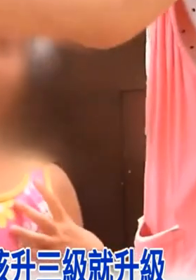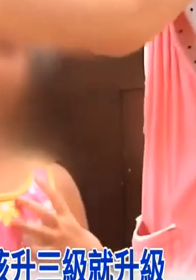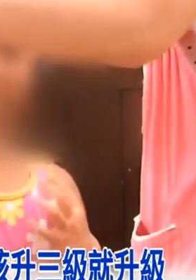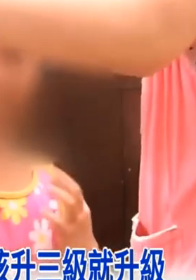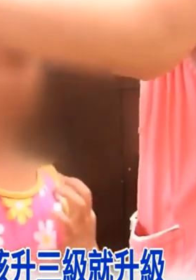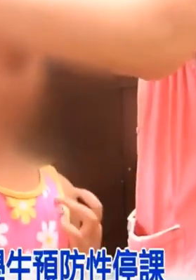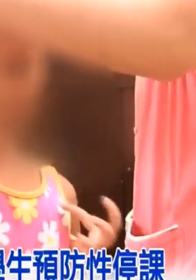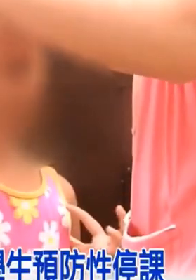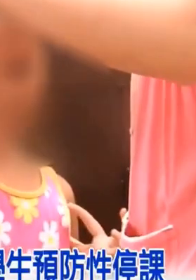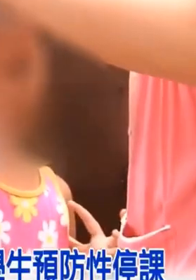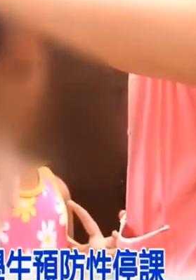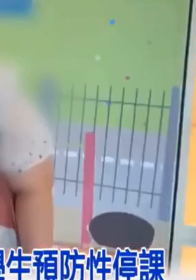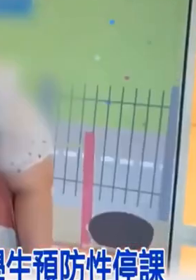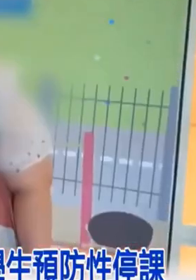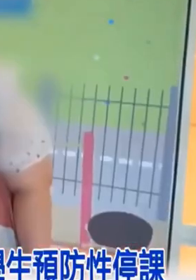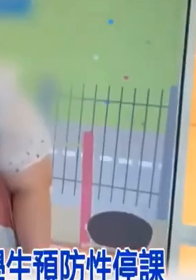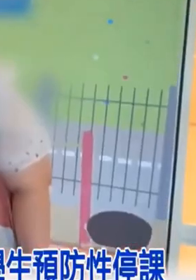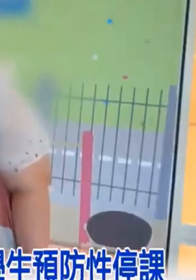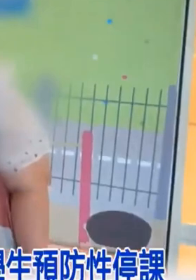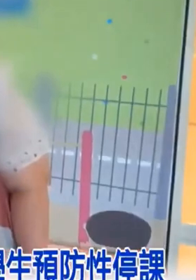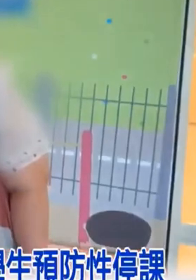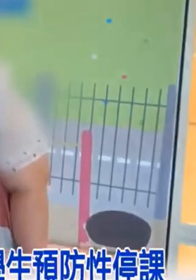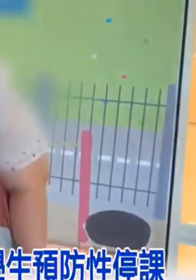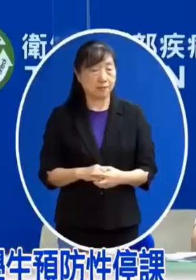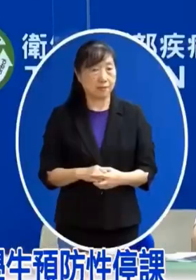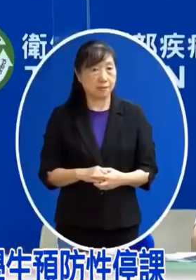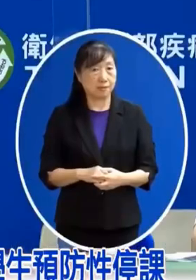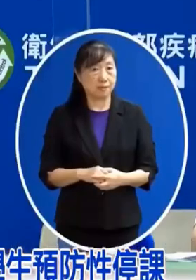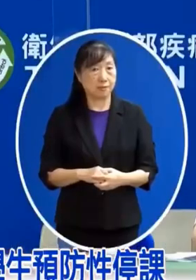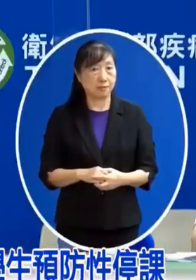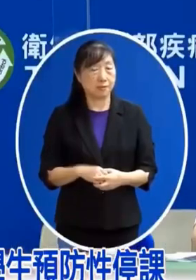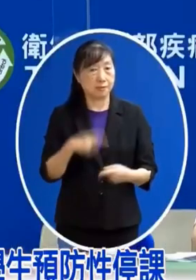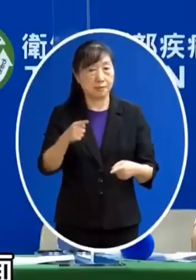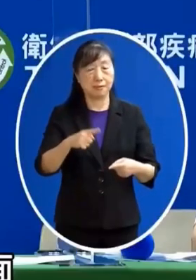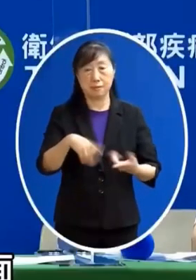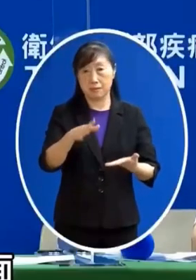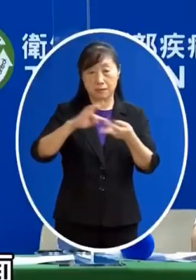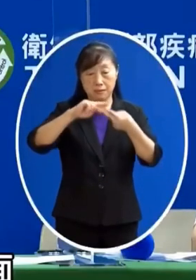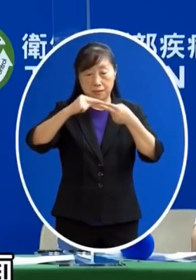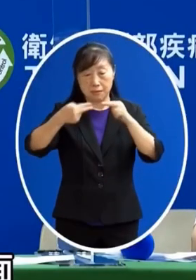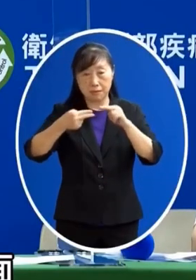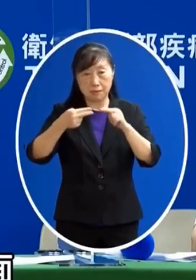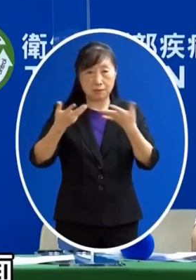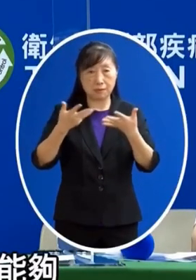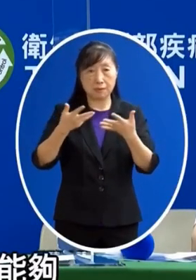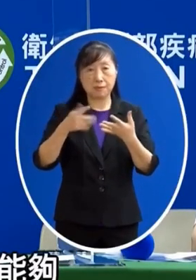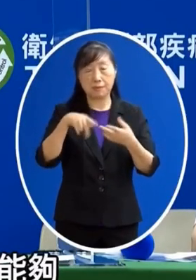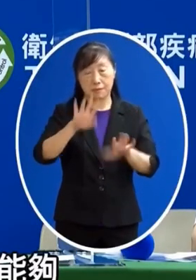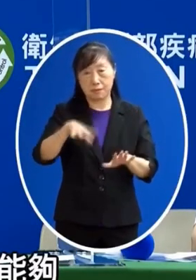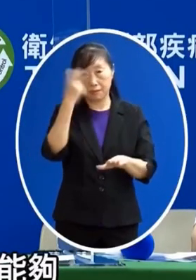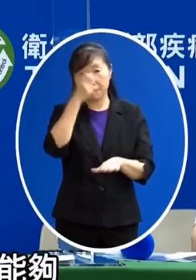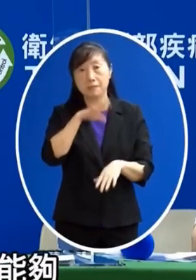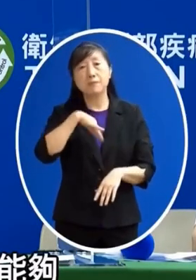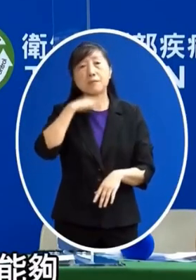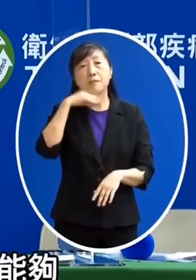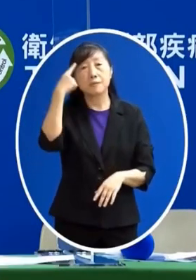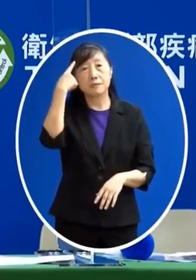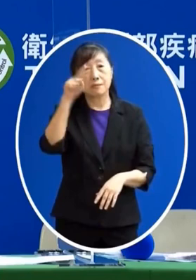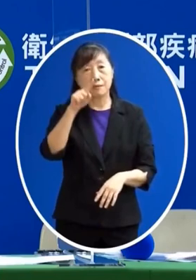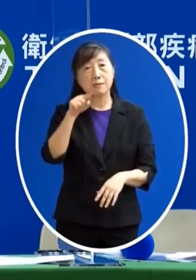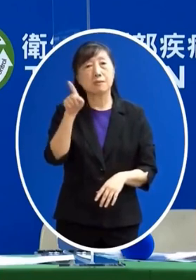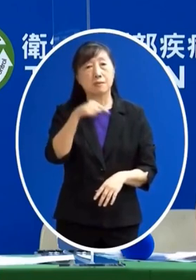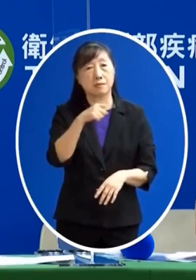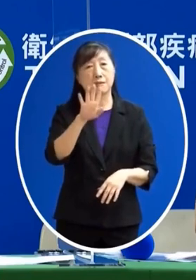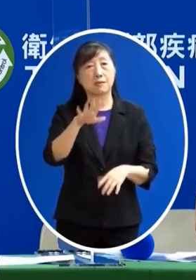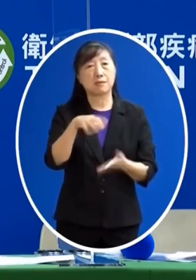课。传染速度快又强，恐怕就是 Delta 病毒。 病毒基因的定序上面，目前结果还要明天才能够比较完